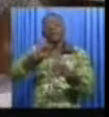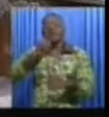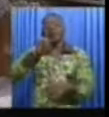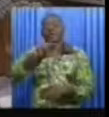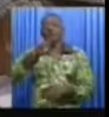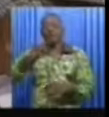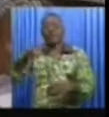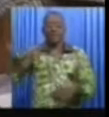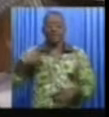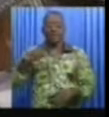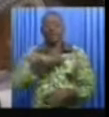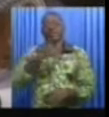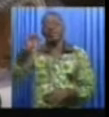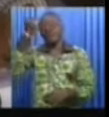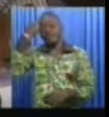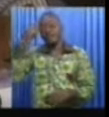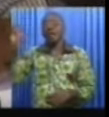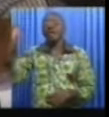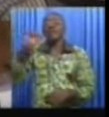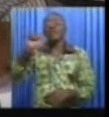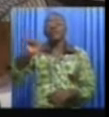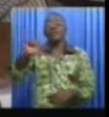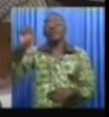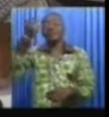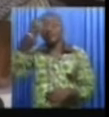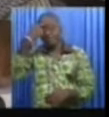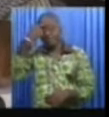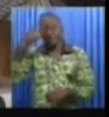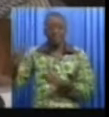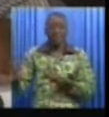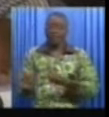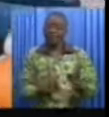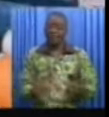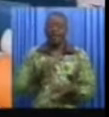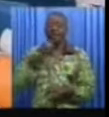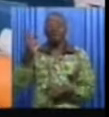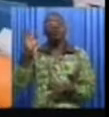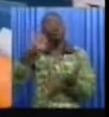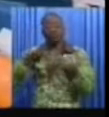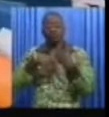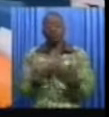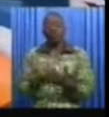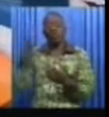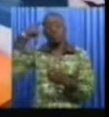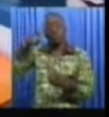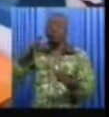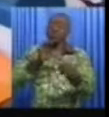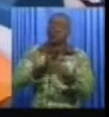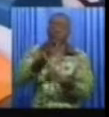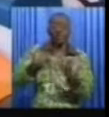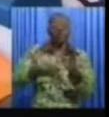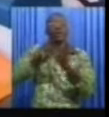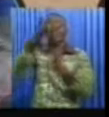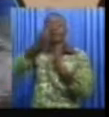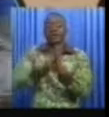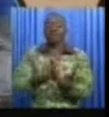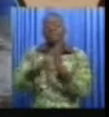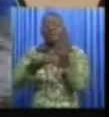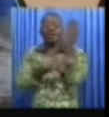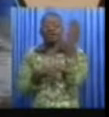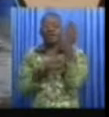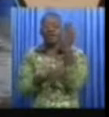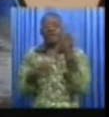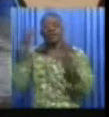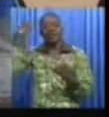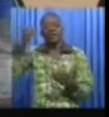du gouvernement ont rassuré la population que le gouvernement ne ménagera aucun effort pour booster le développement de la région. Ils